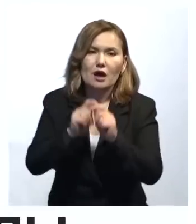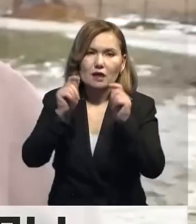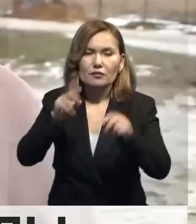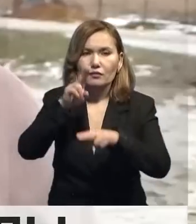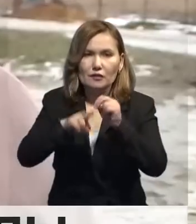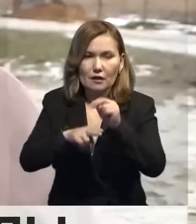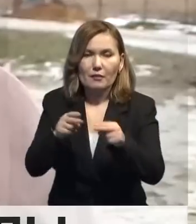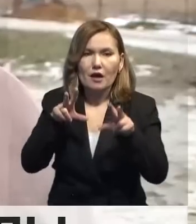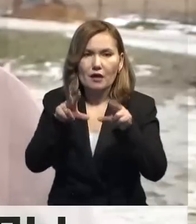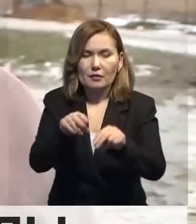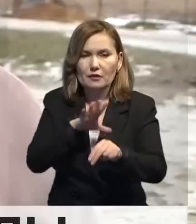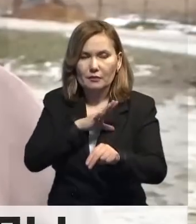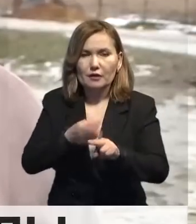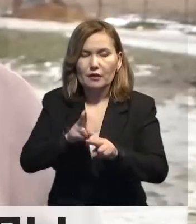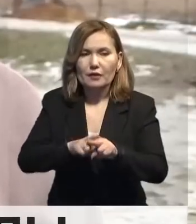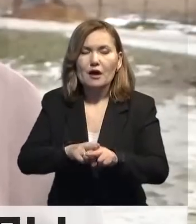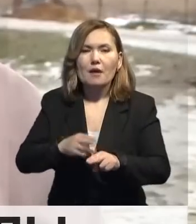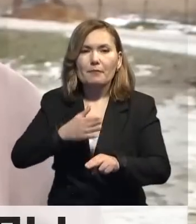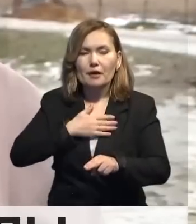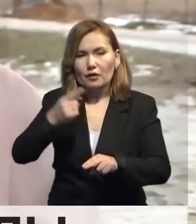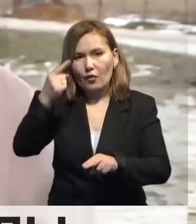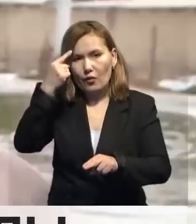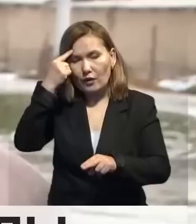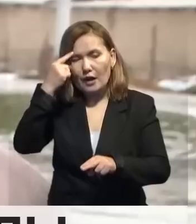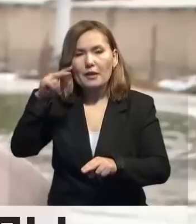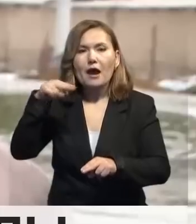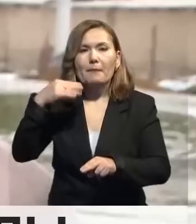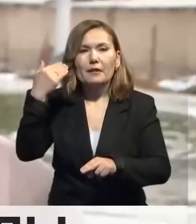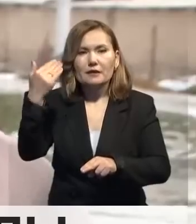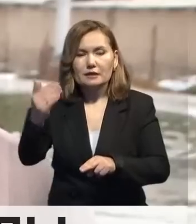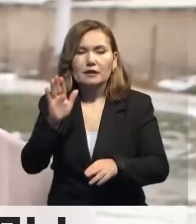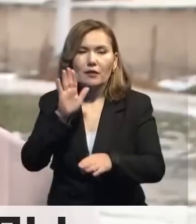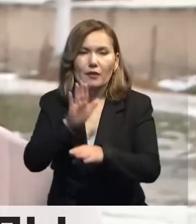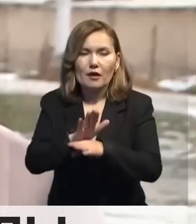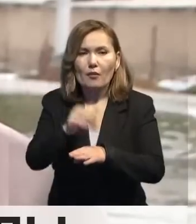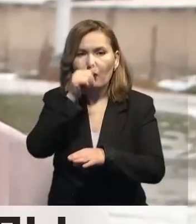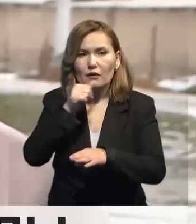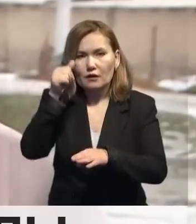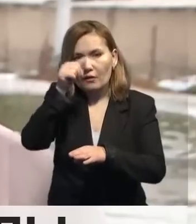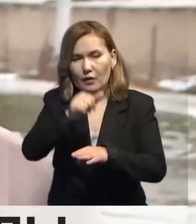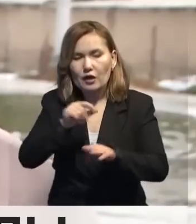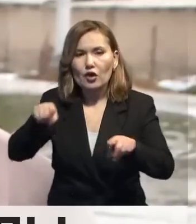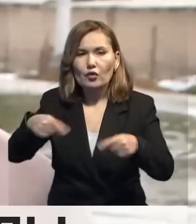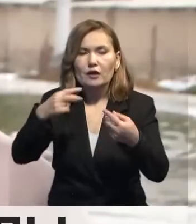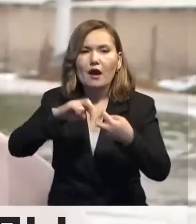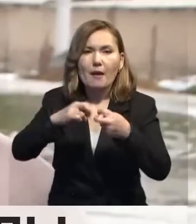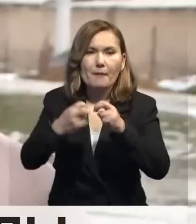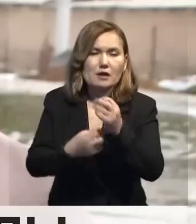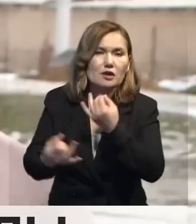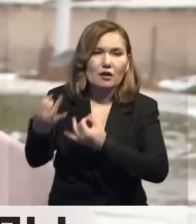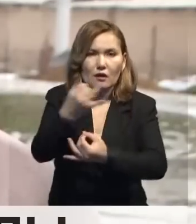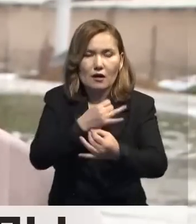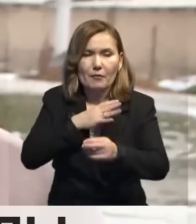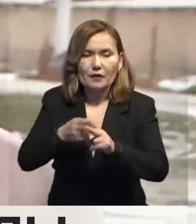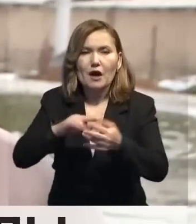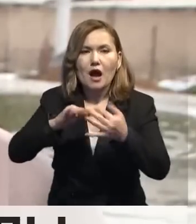бар. Бұның барлығына мен ойлаймын, президентіміздің былтырдан бергі көтеріп жатқан үлкен мәселесі ауылдық